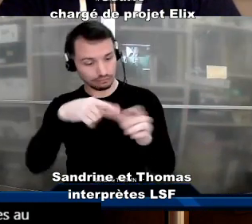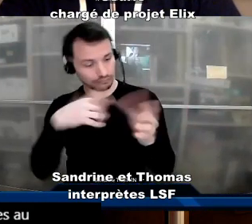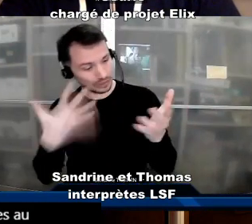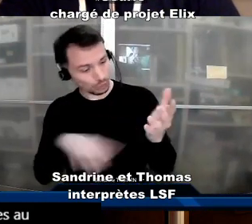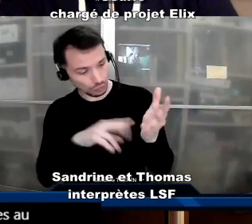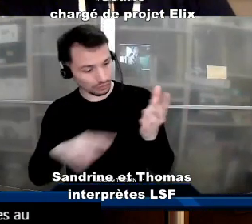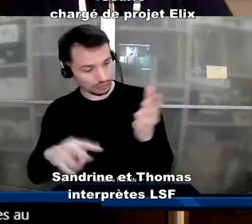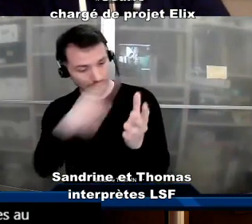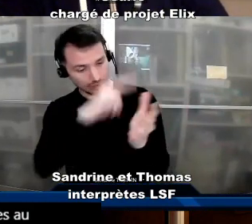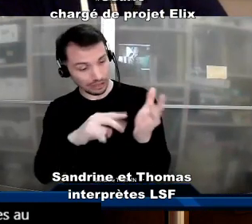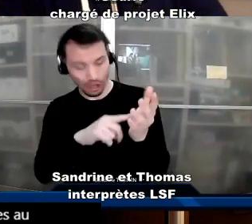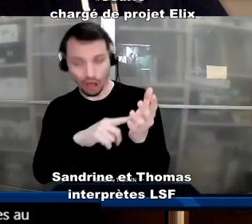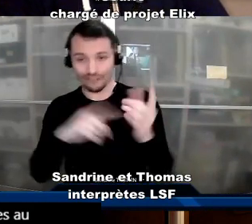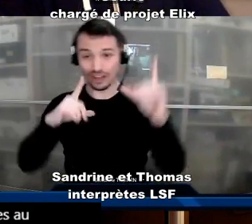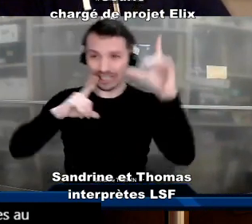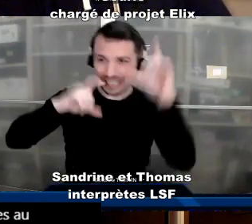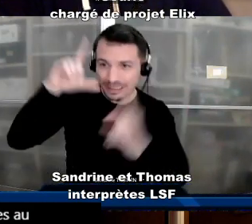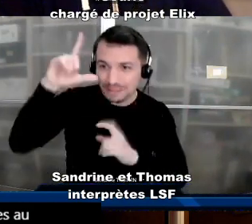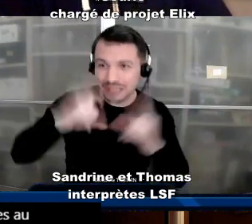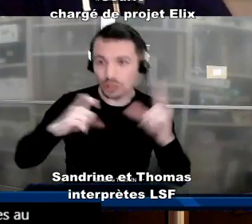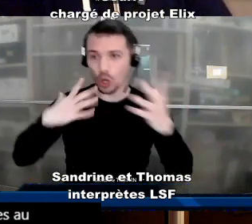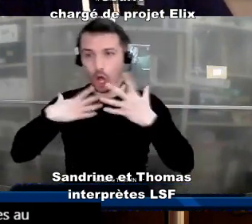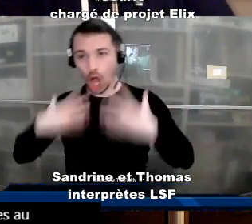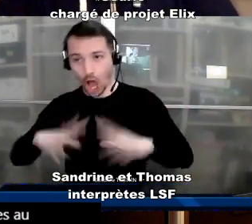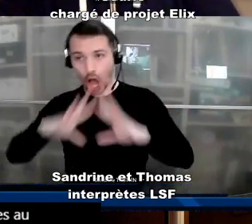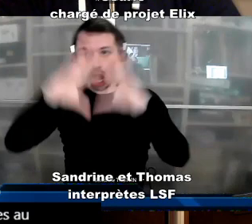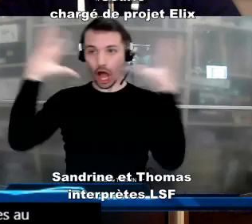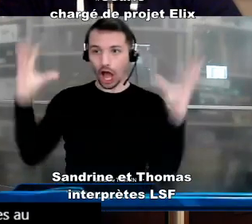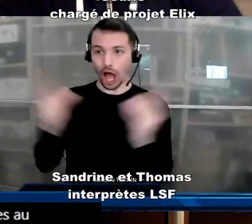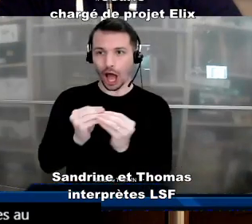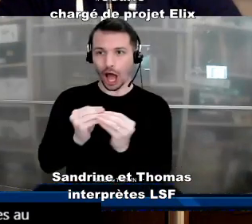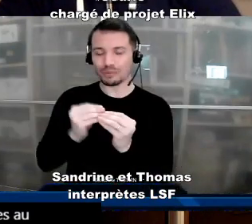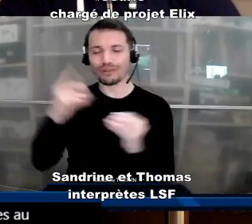le temps qu'on ait une intelligence artificielle qui traduise